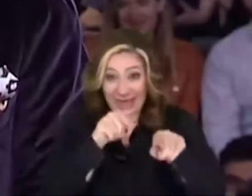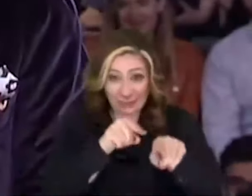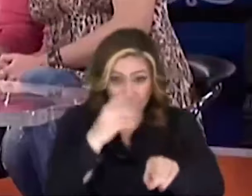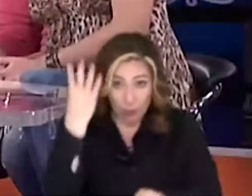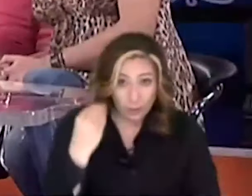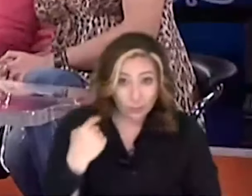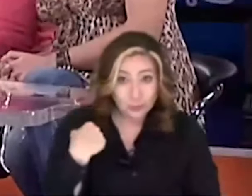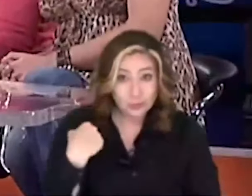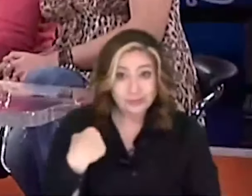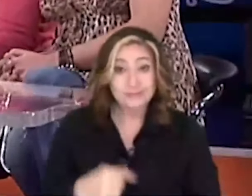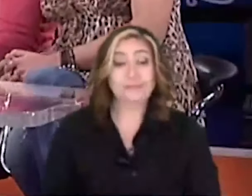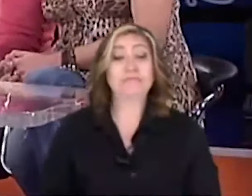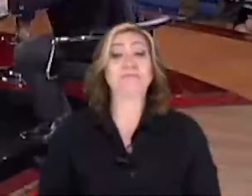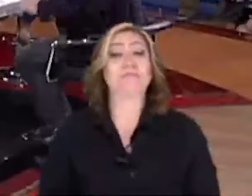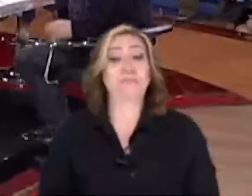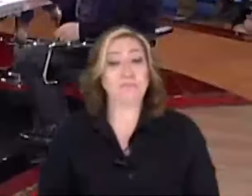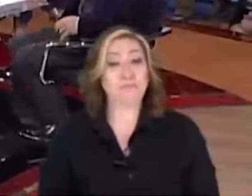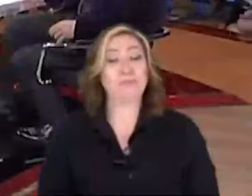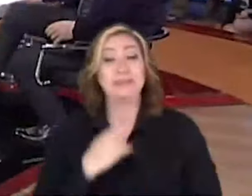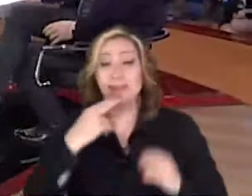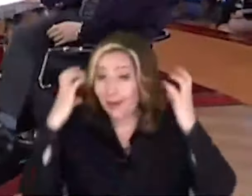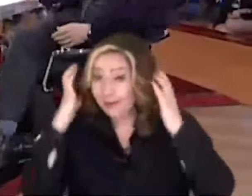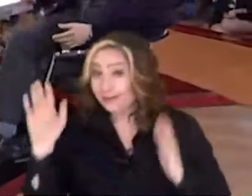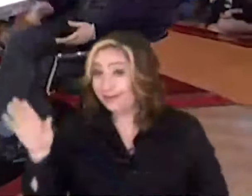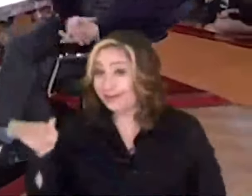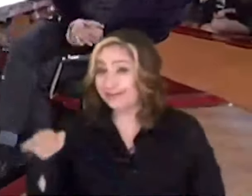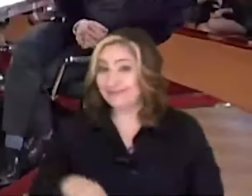mi öğreniyoruz yeniliği? Ha. Reyhan.